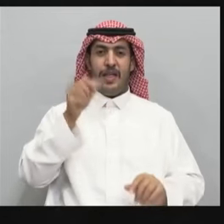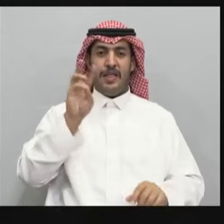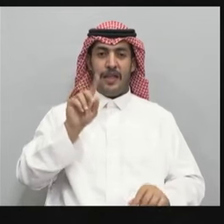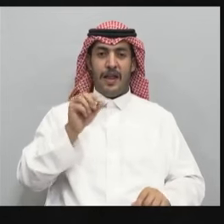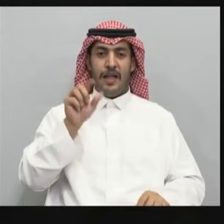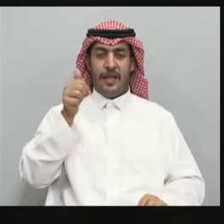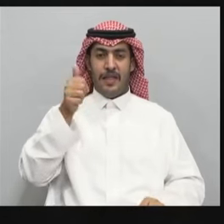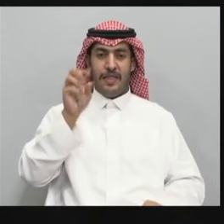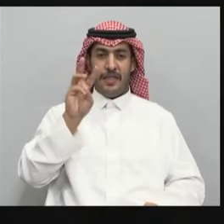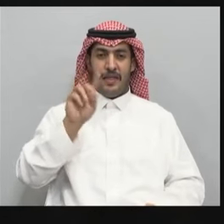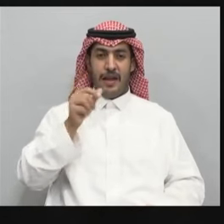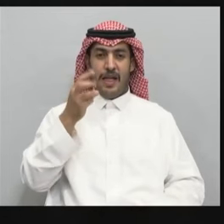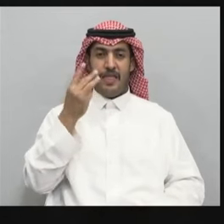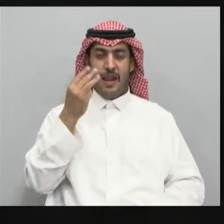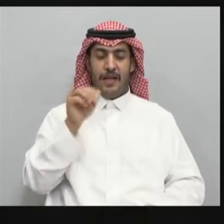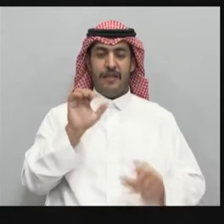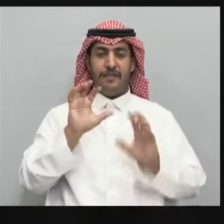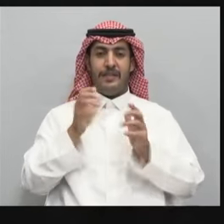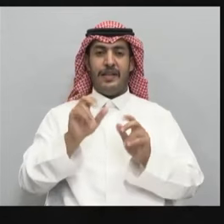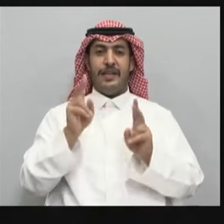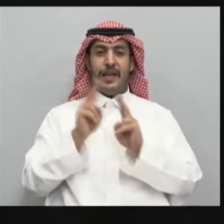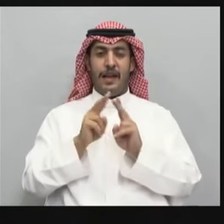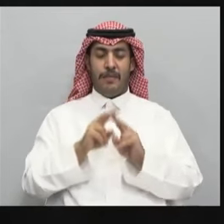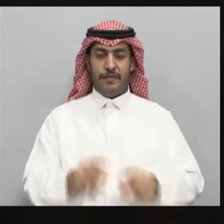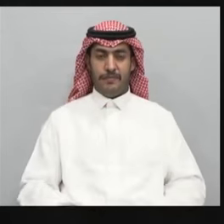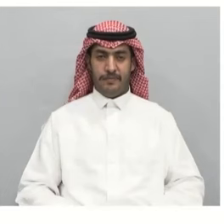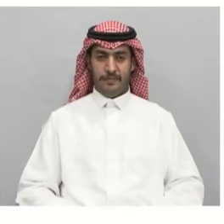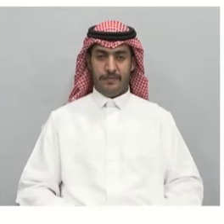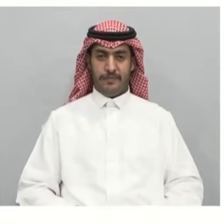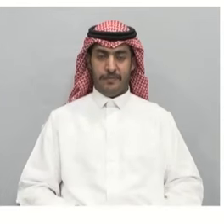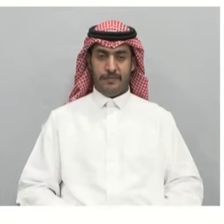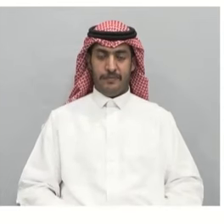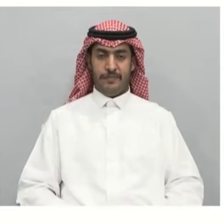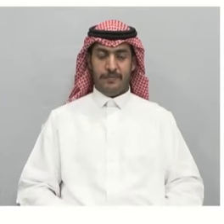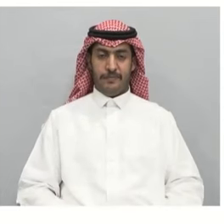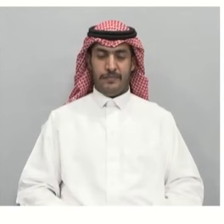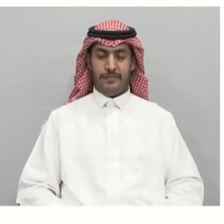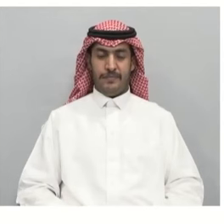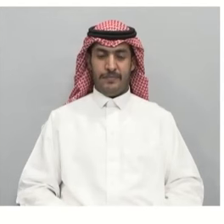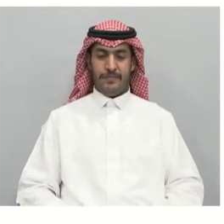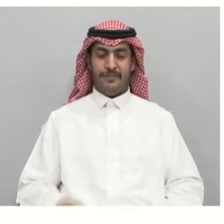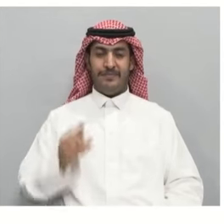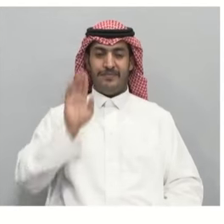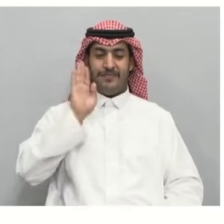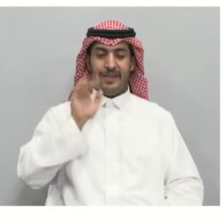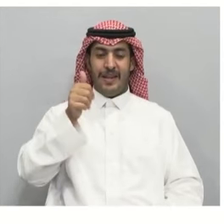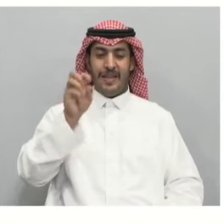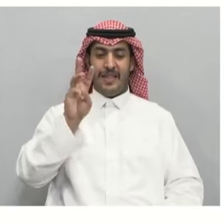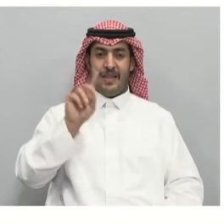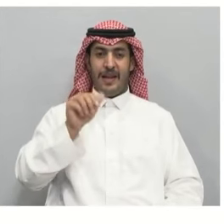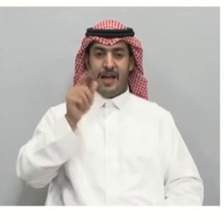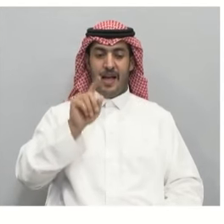ثلاثه اللي راح يتعلق في فصل الكهرباء كما نا في